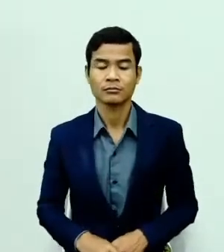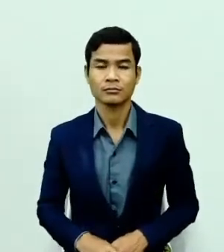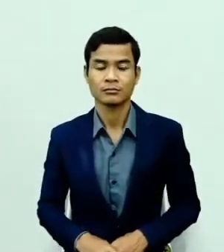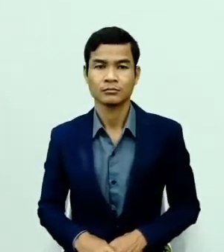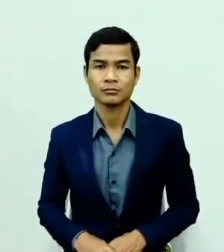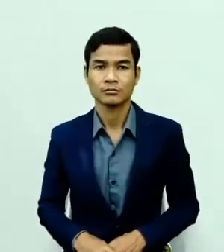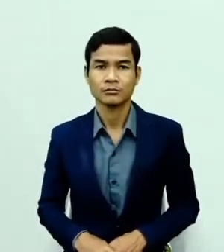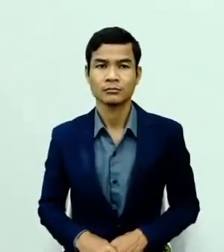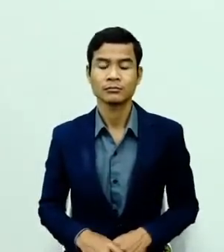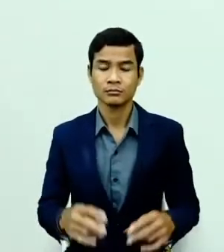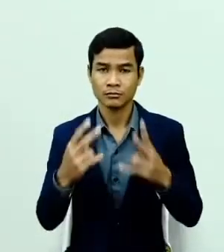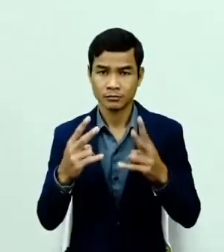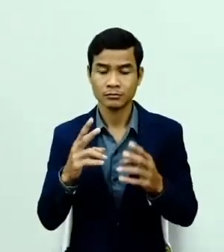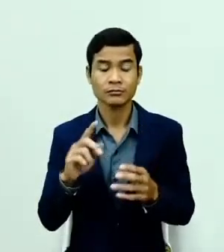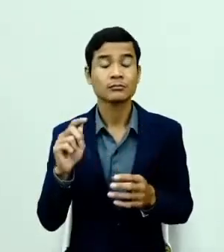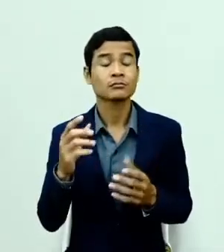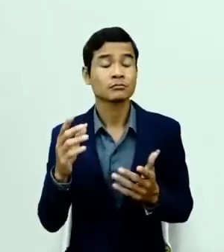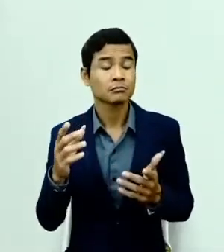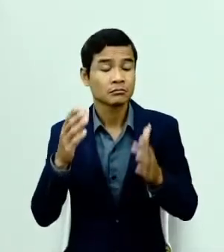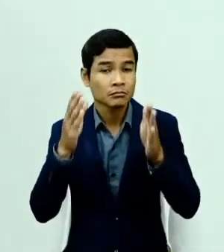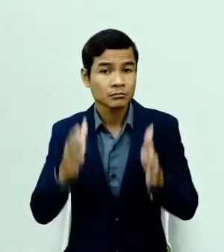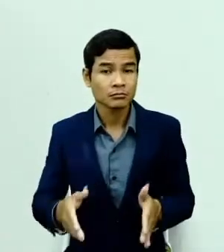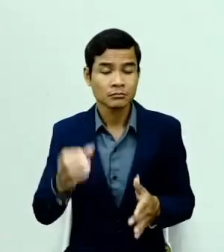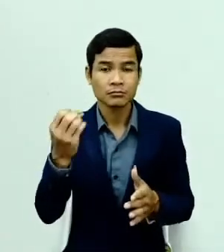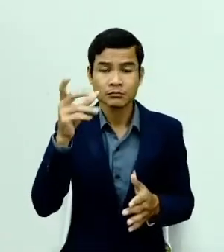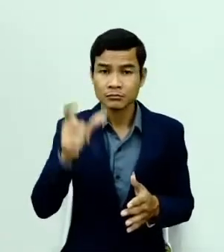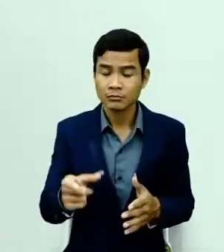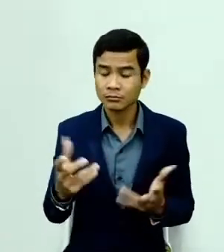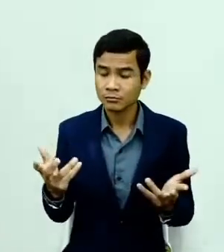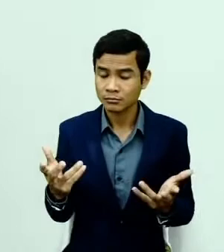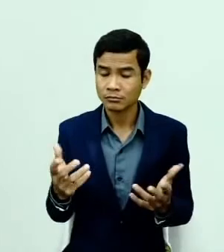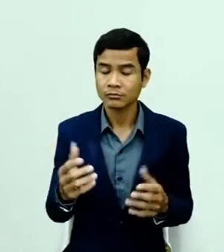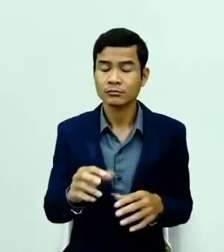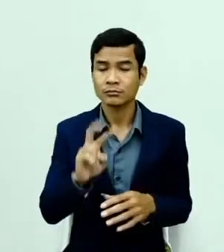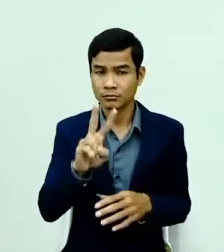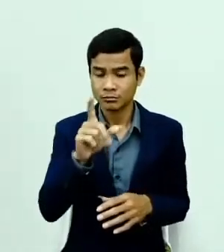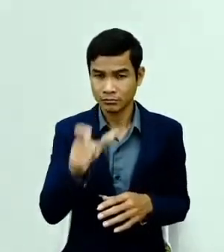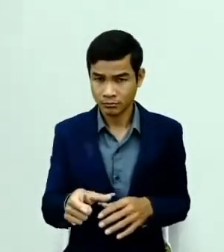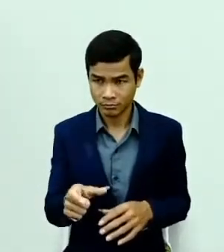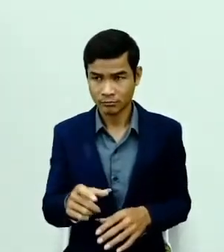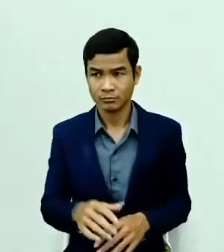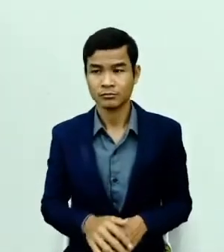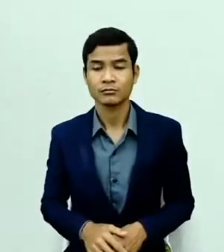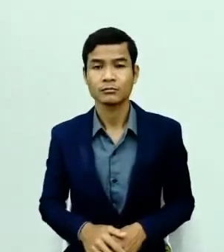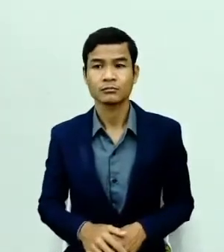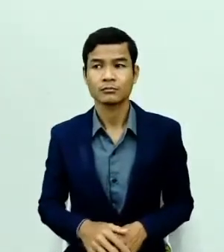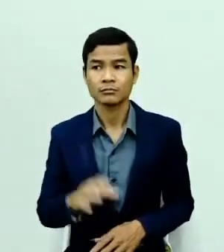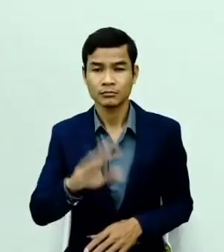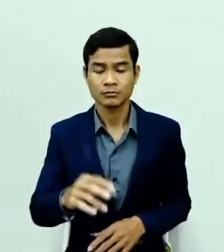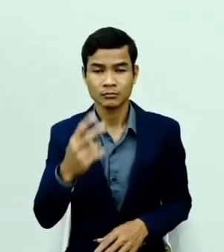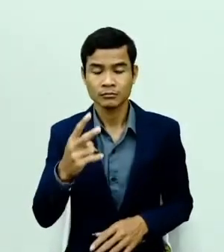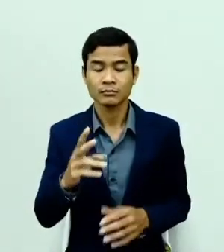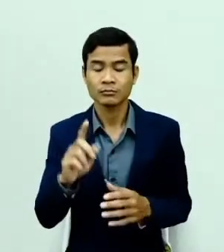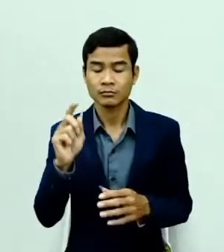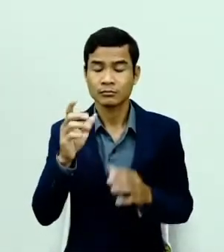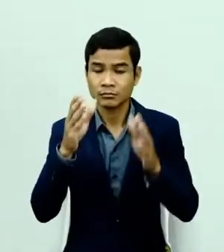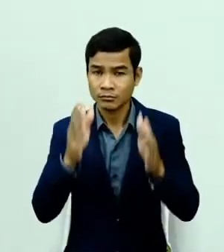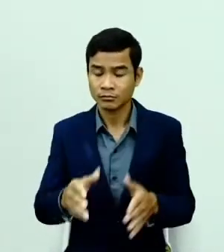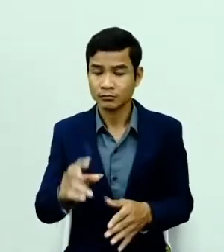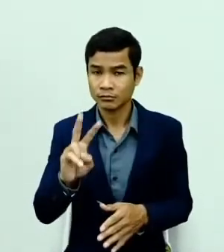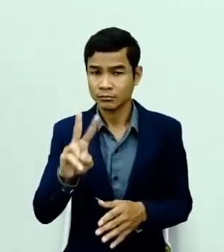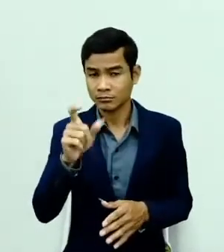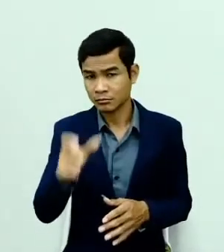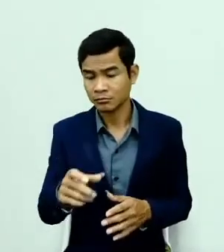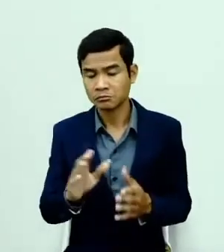ចាឃើញរូបមនុស្សម្នាក់កូនចាគឺមនុស្សពីរនាក់កូនមើលមនុស្សទាំងពីរហ្នឹងយ៉ាងម៉េចដែ